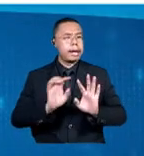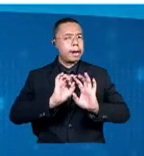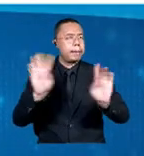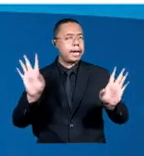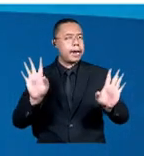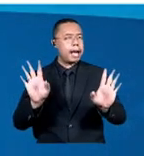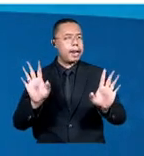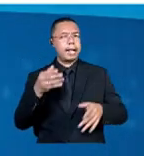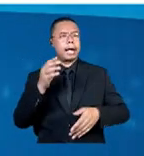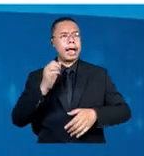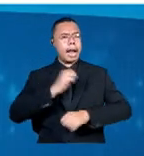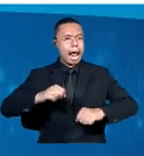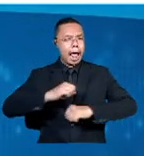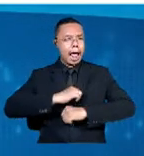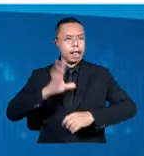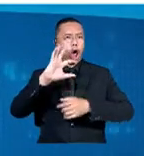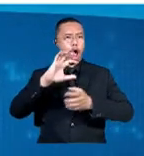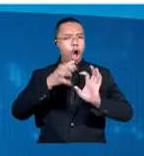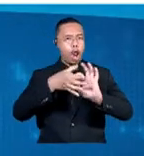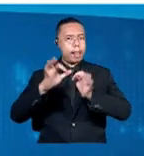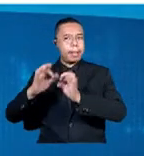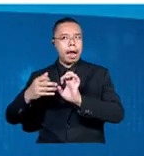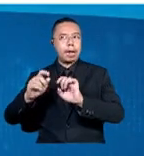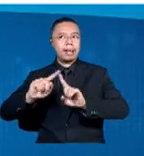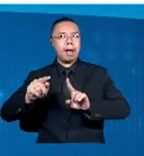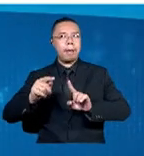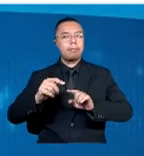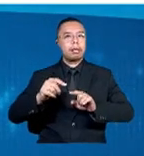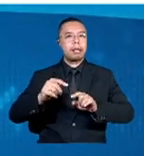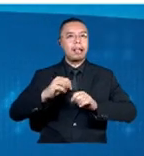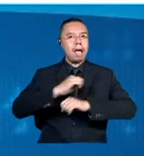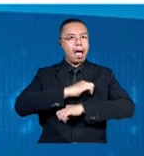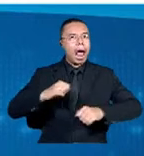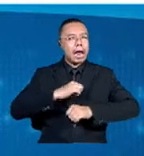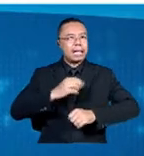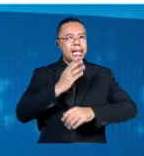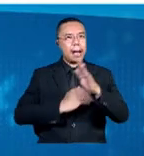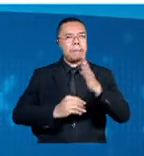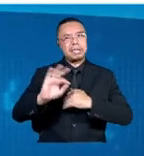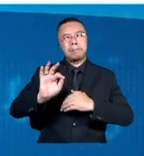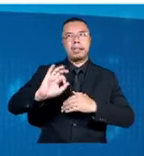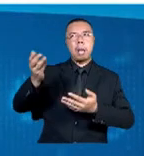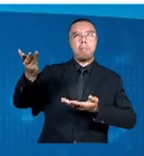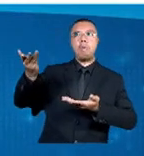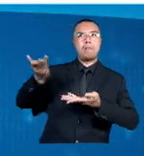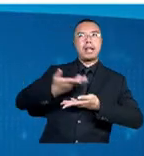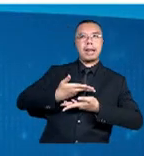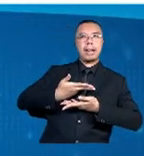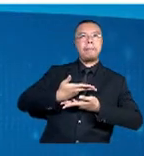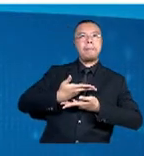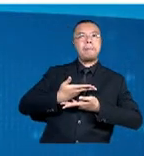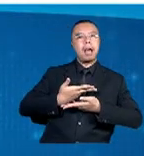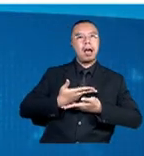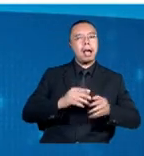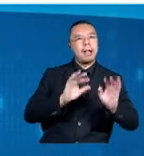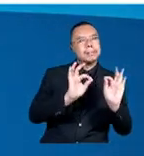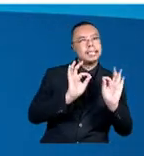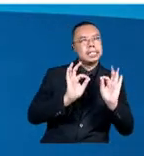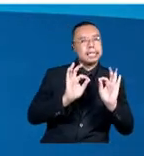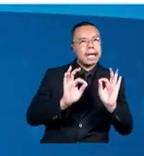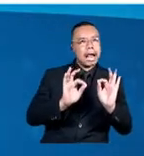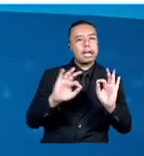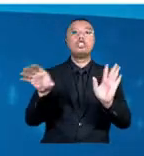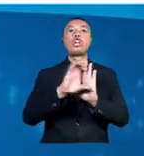atlet olimpiade begitu, atlet penyandang disabilitas ini belum merasakan pembinaan yang memadai, bisa kita katakan seperti itu, seperti